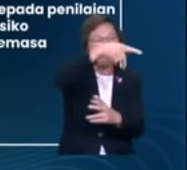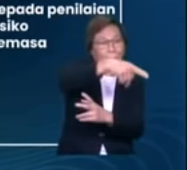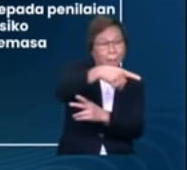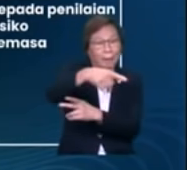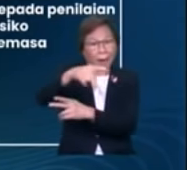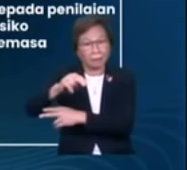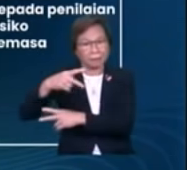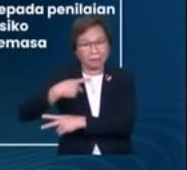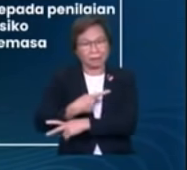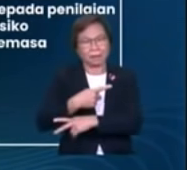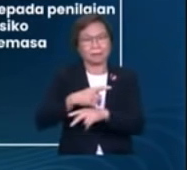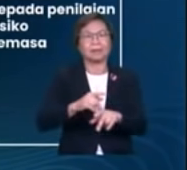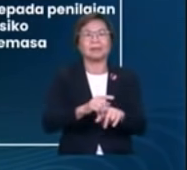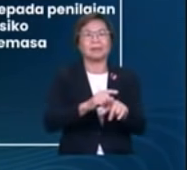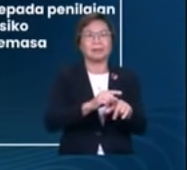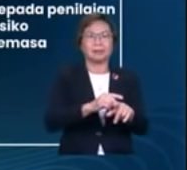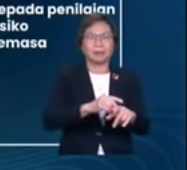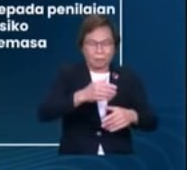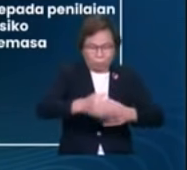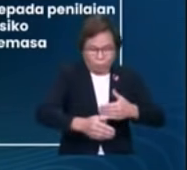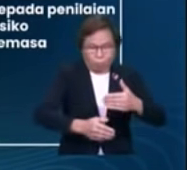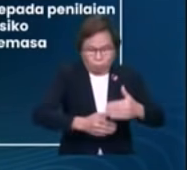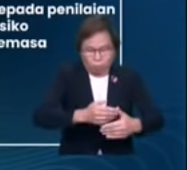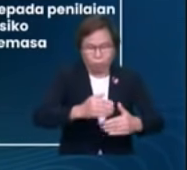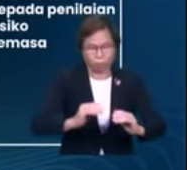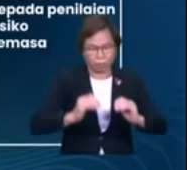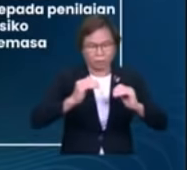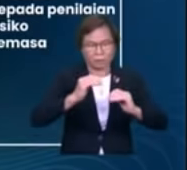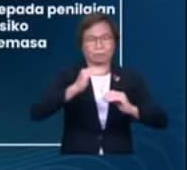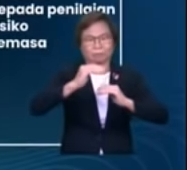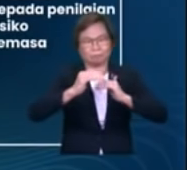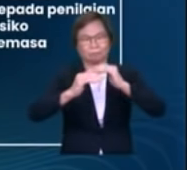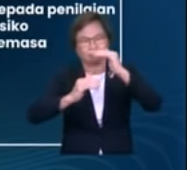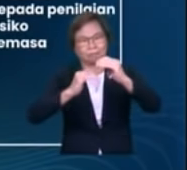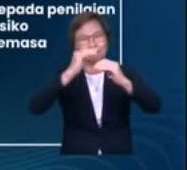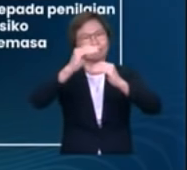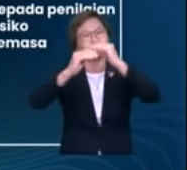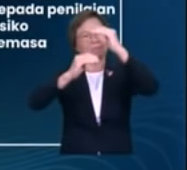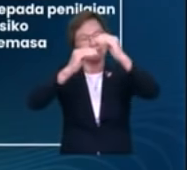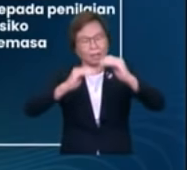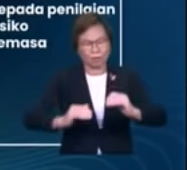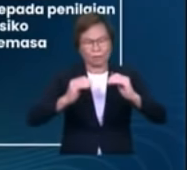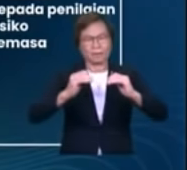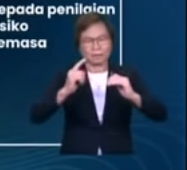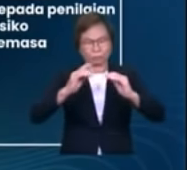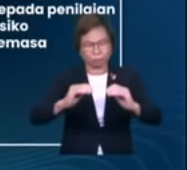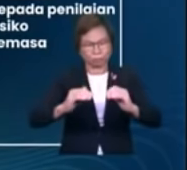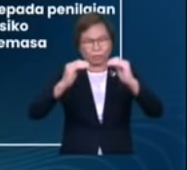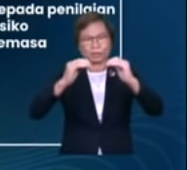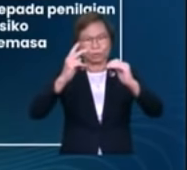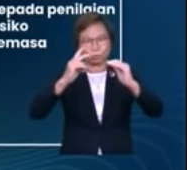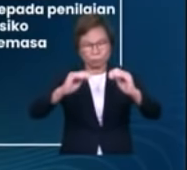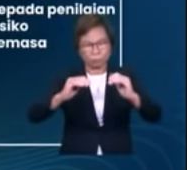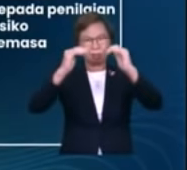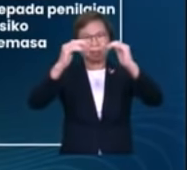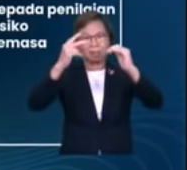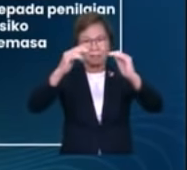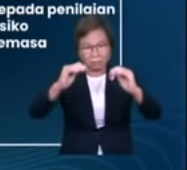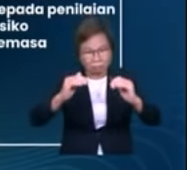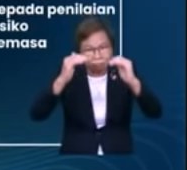kita bergerak ada bersatu fasa kVA saya berikutnya proses satu kepasa duo